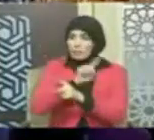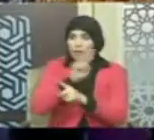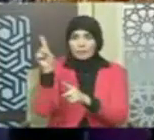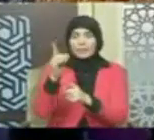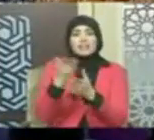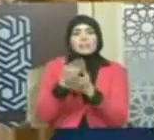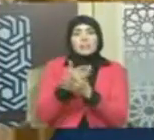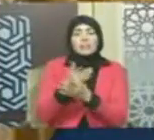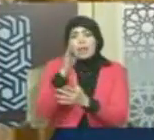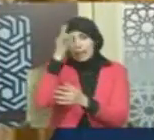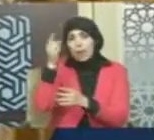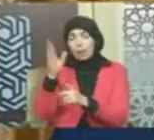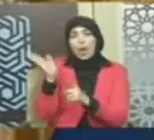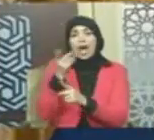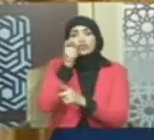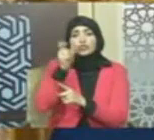فمن سبهم